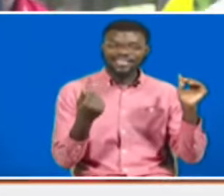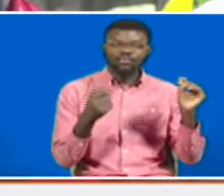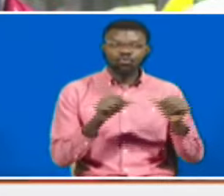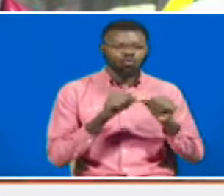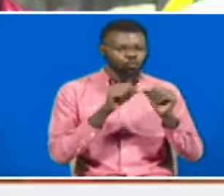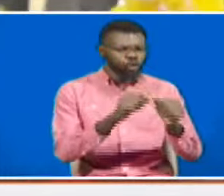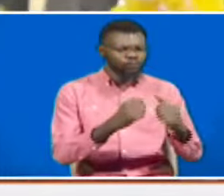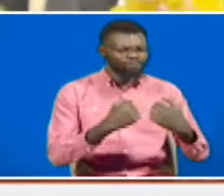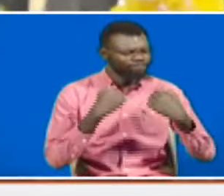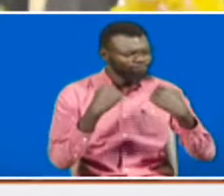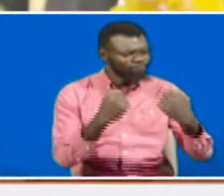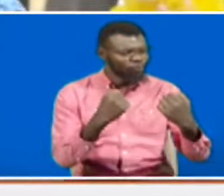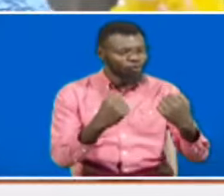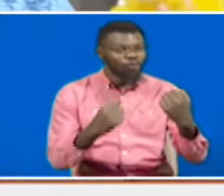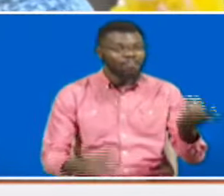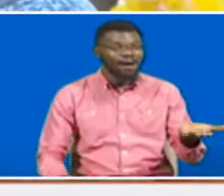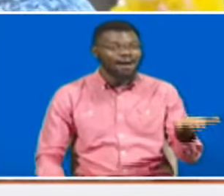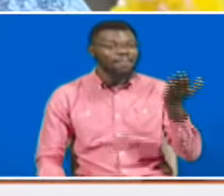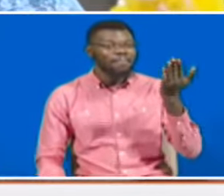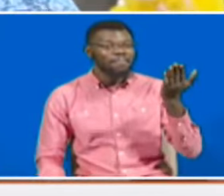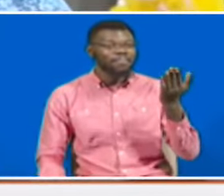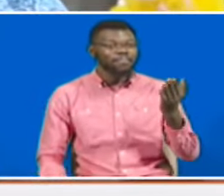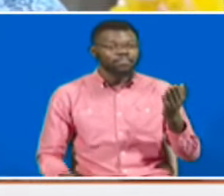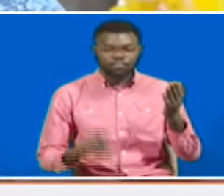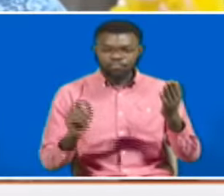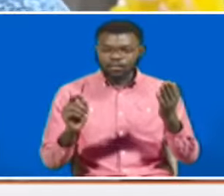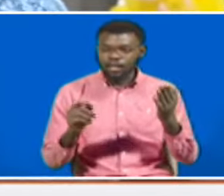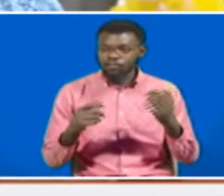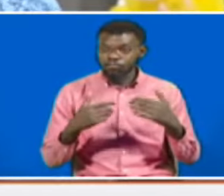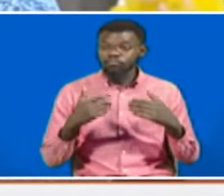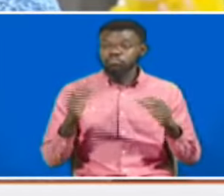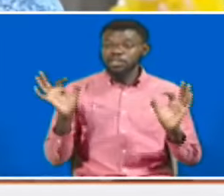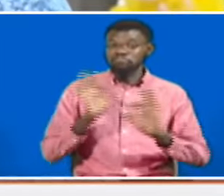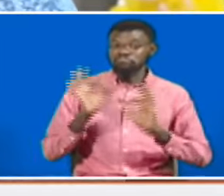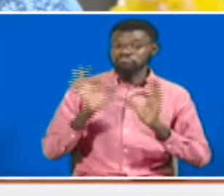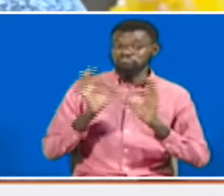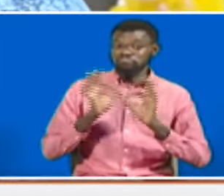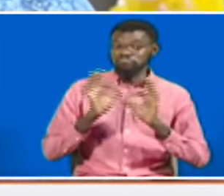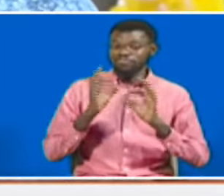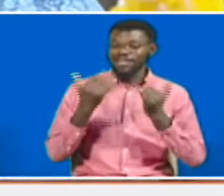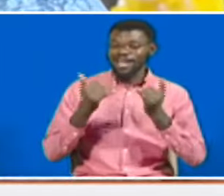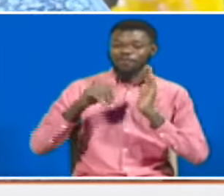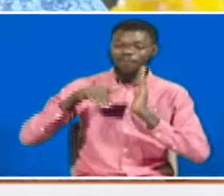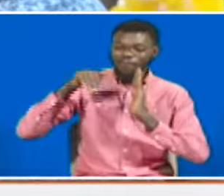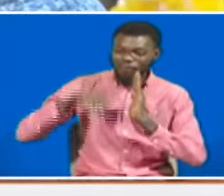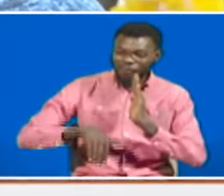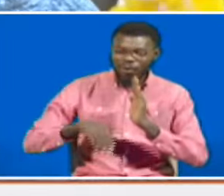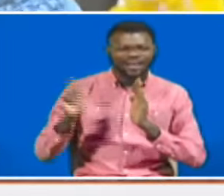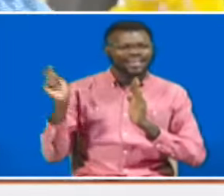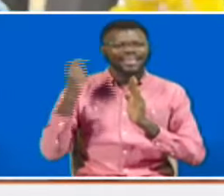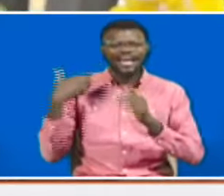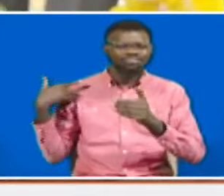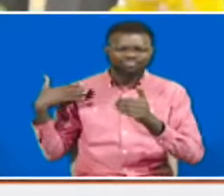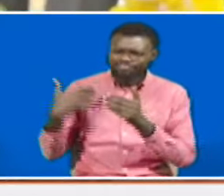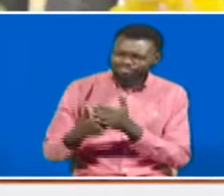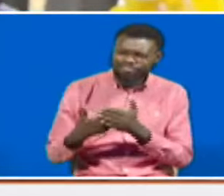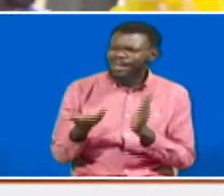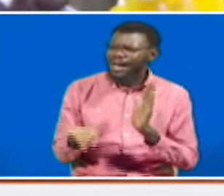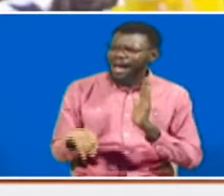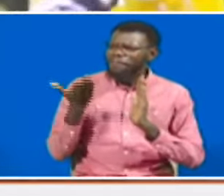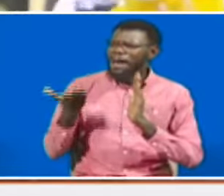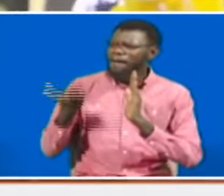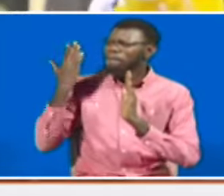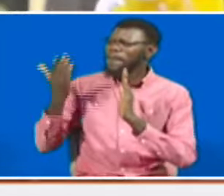na kuwa strong. Unajua kusikia Kenya hii kitu inateremka ni maajabu. Kitu ikishapanda hakuna siku inateremka.